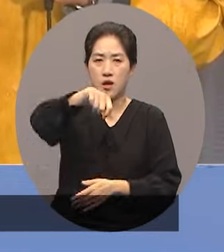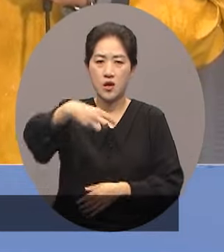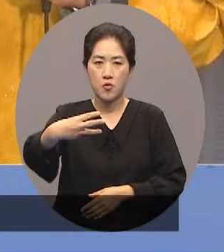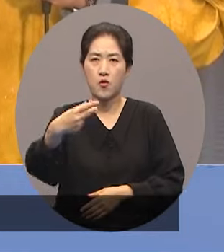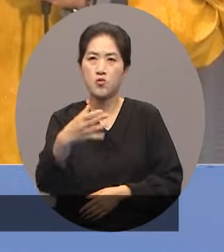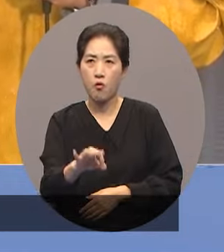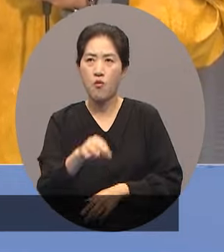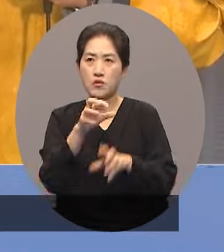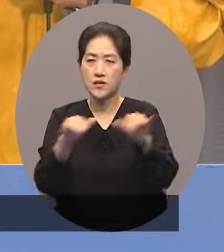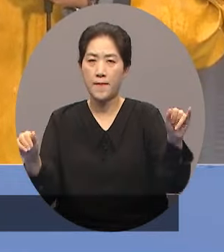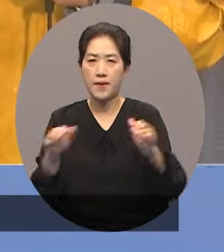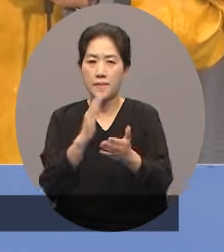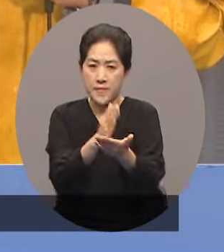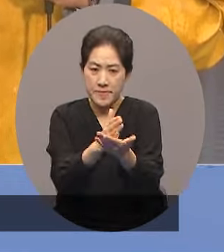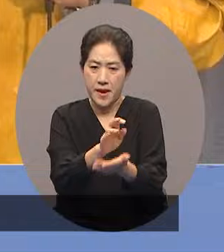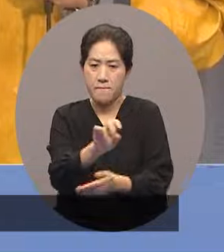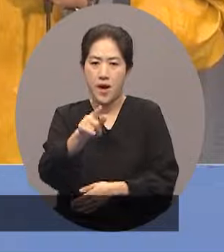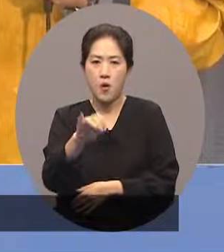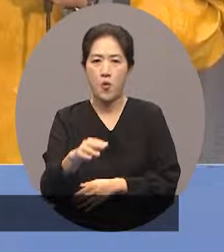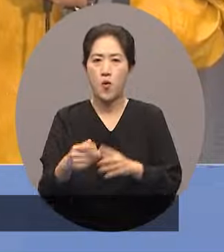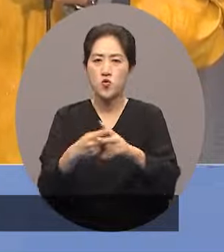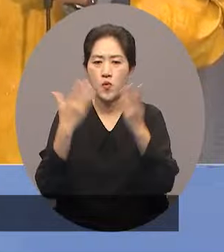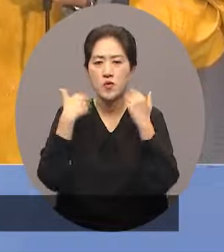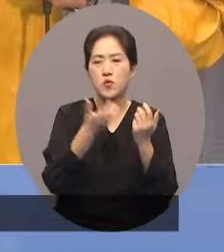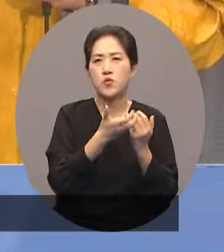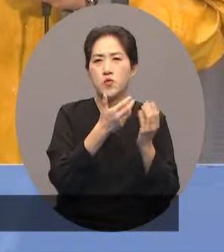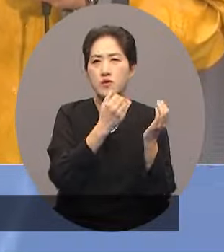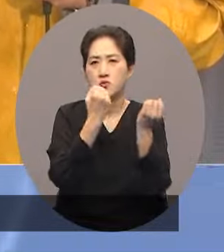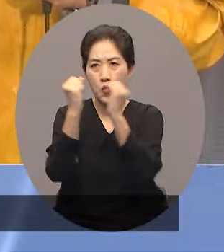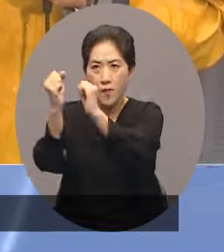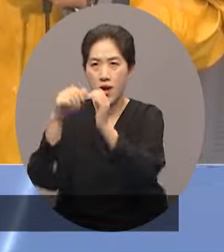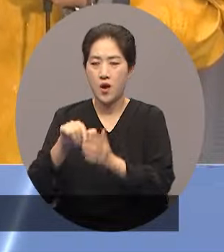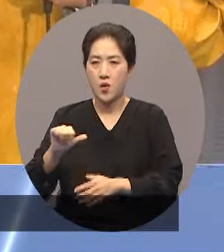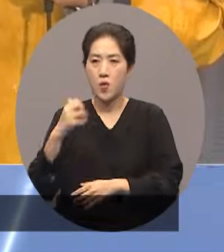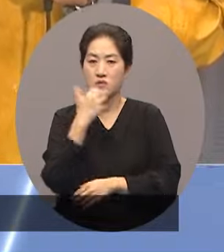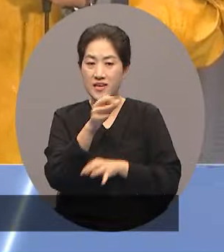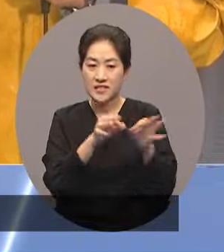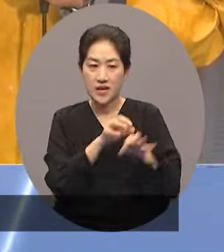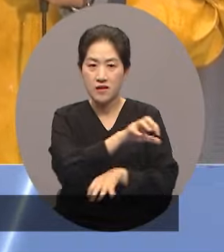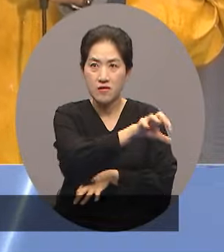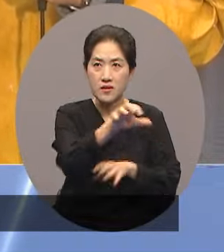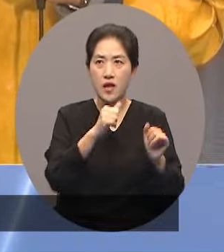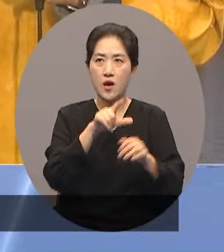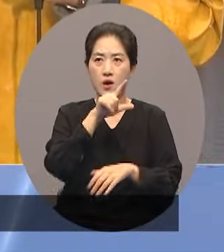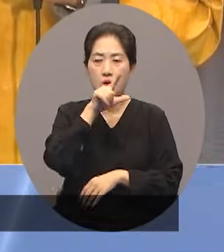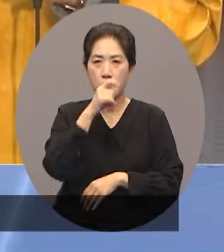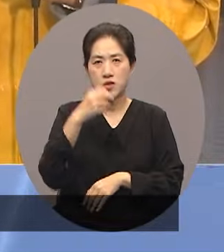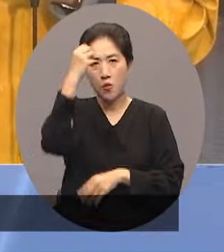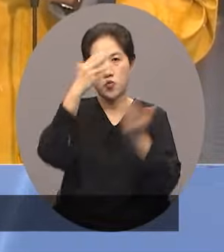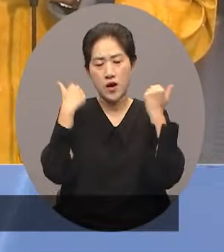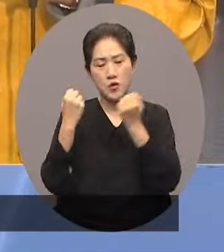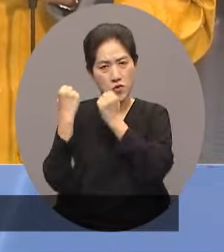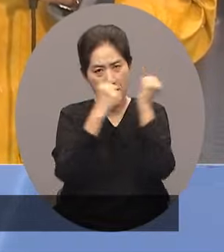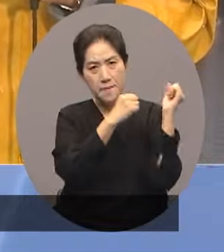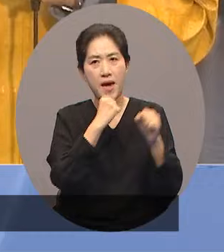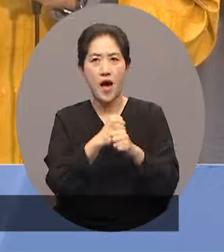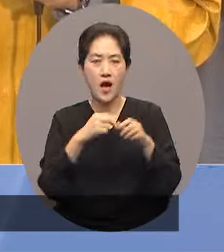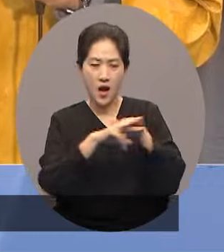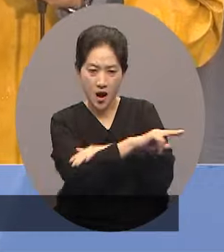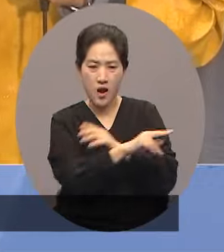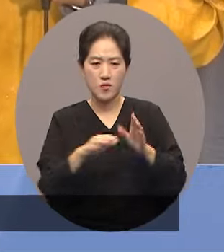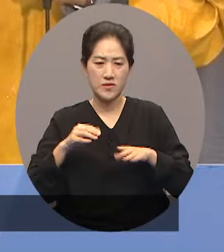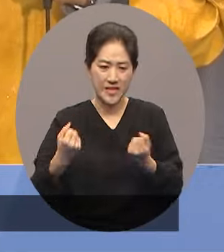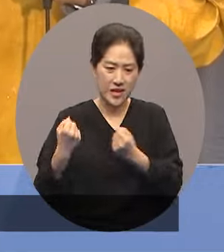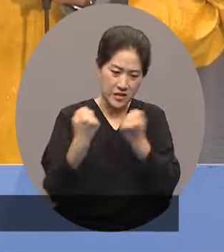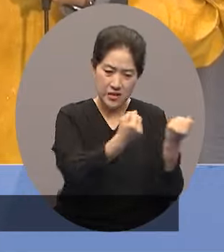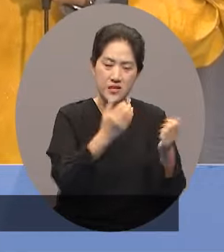주민은 매홀초등학교 대피소로 대피하고 오색시장 일대 주민은 오산 고등학교로 대피하고 차량을